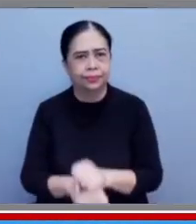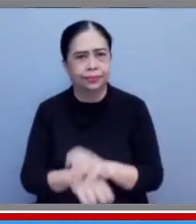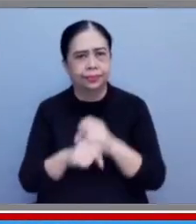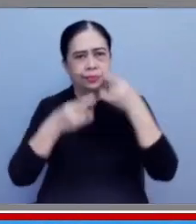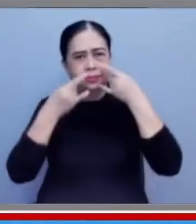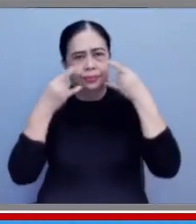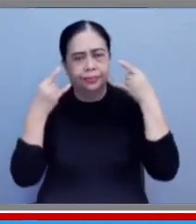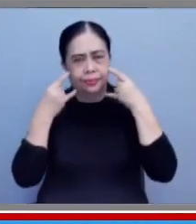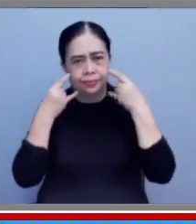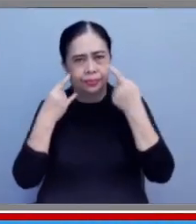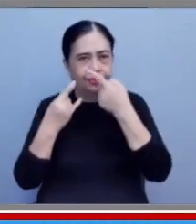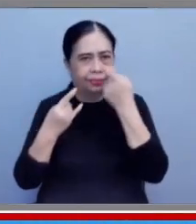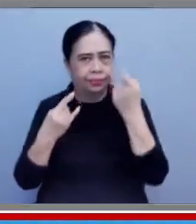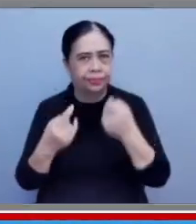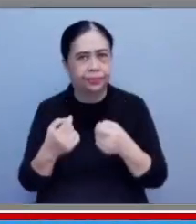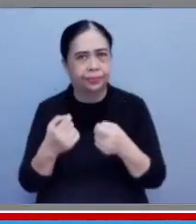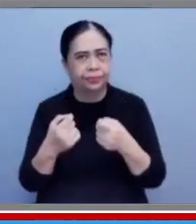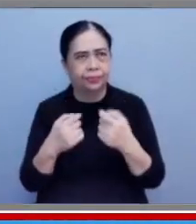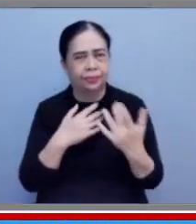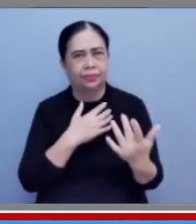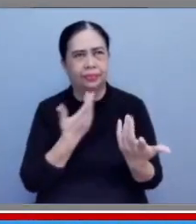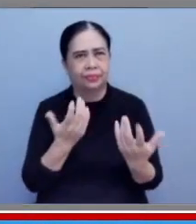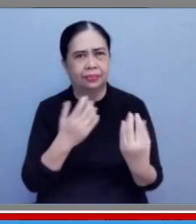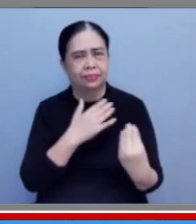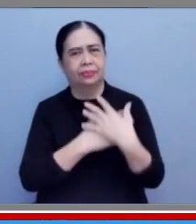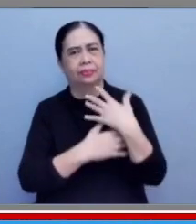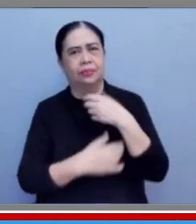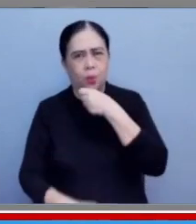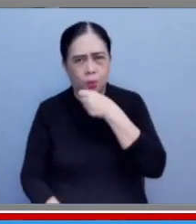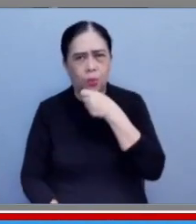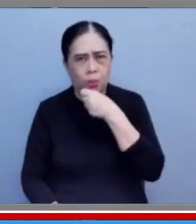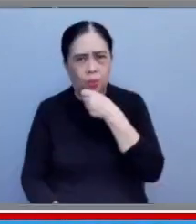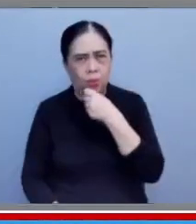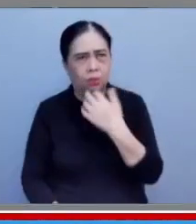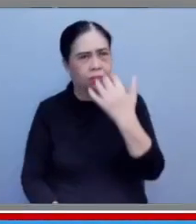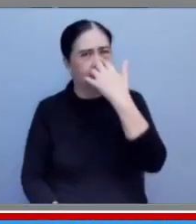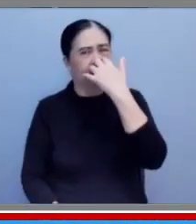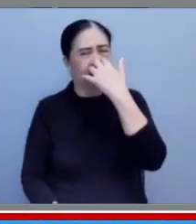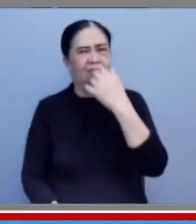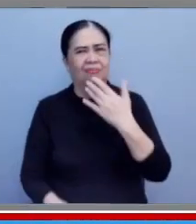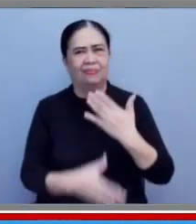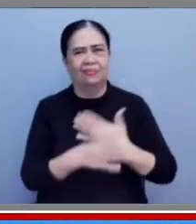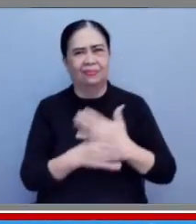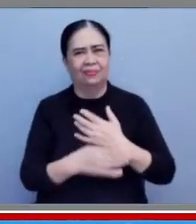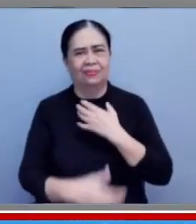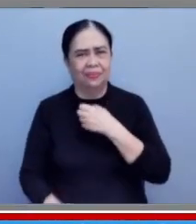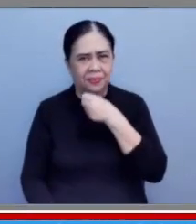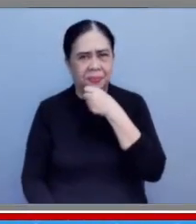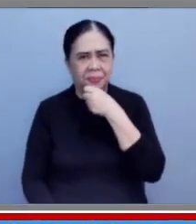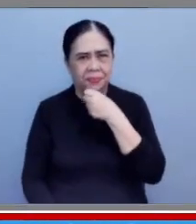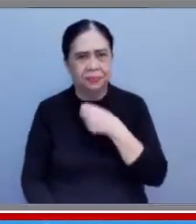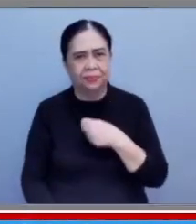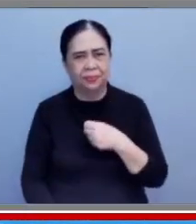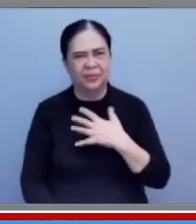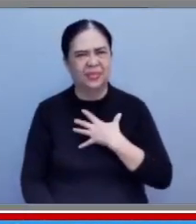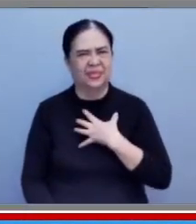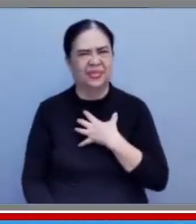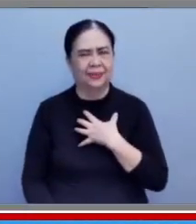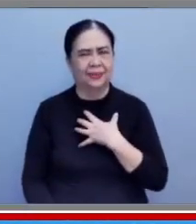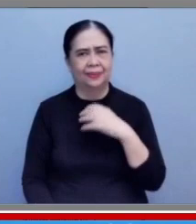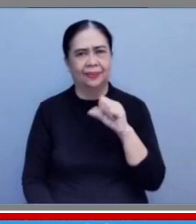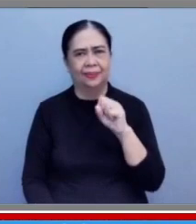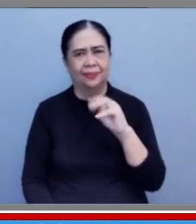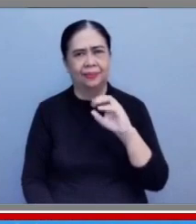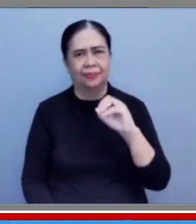kasi nga po nagti-trigger nga po yung ubo ko pag nakakanga po ako ng ano ng smug masakit sa dibdib yung smag